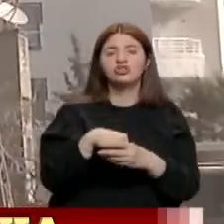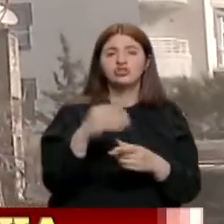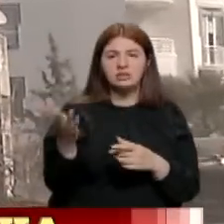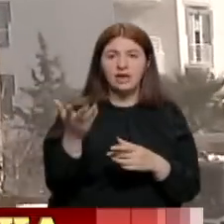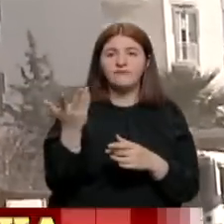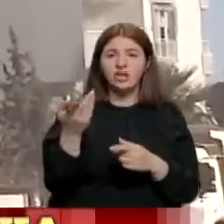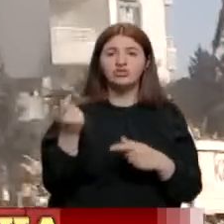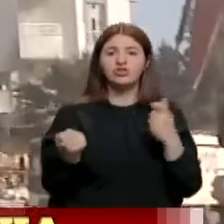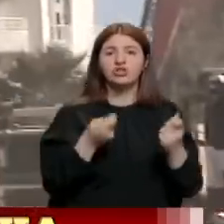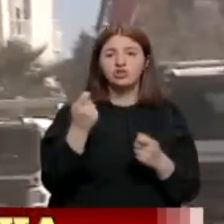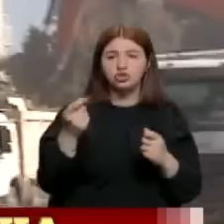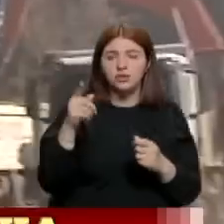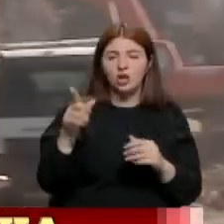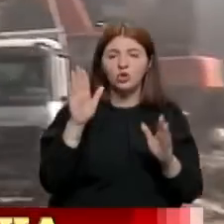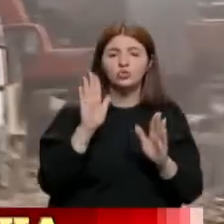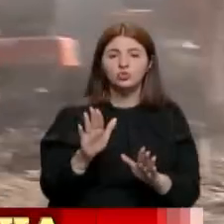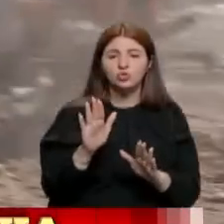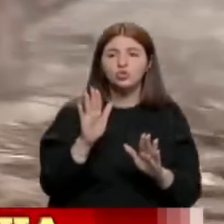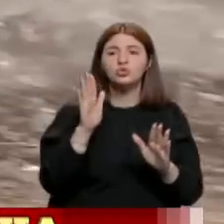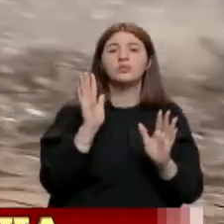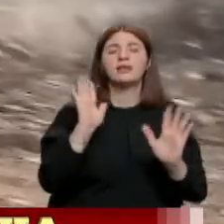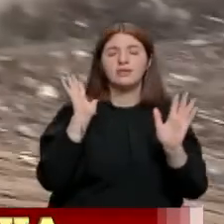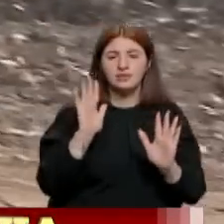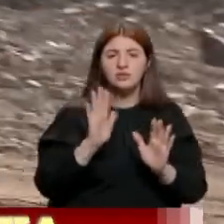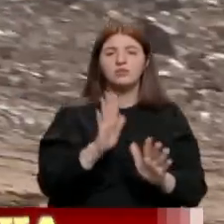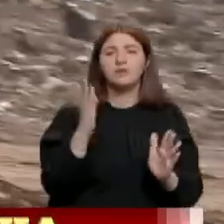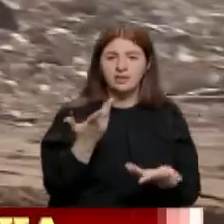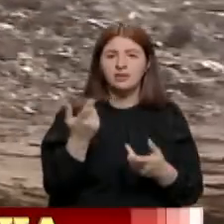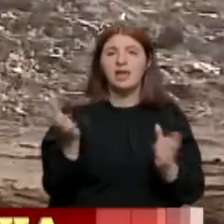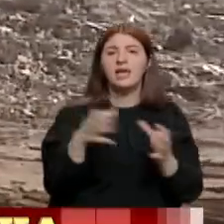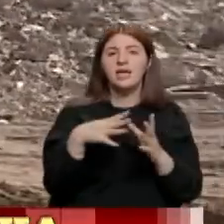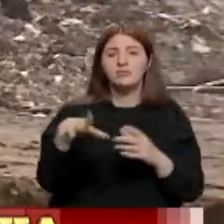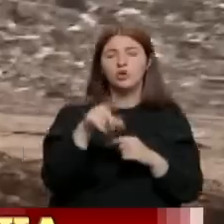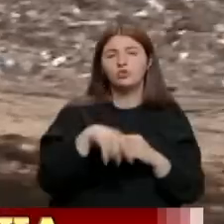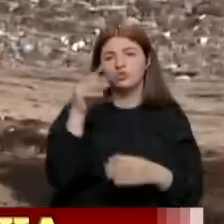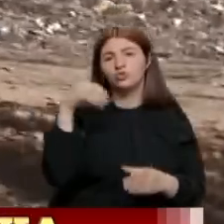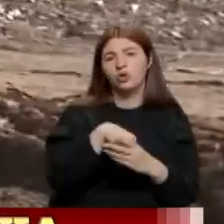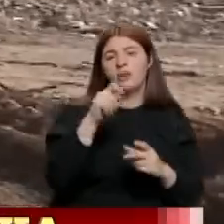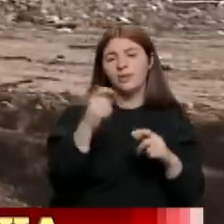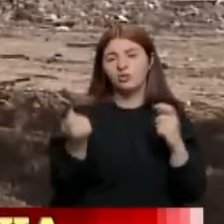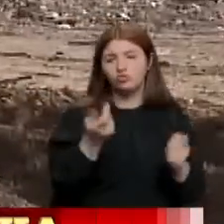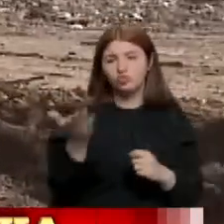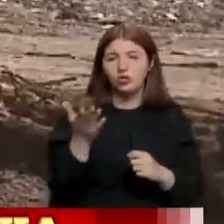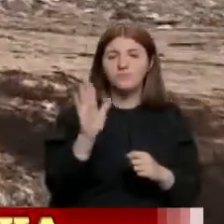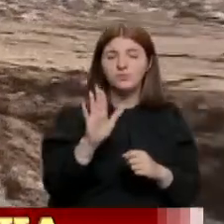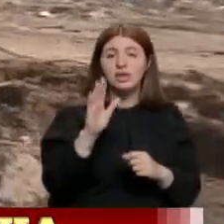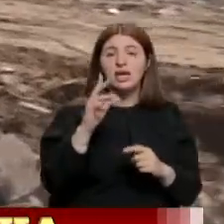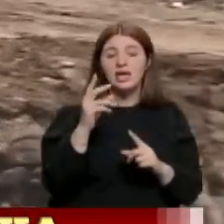ve çalışmalara durak vermeden ekipler günü tamamlamaya çalışıyor.